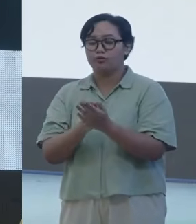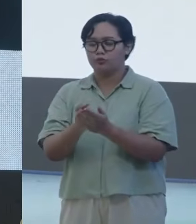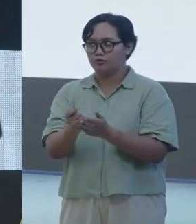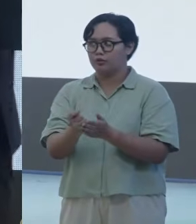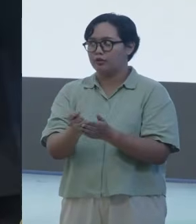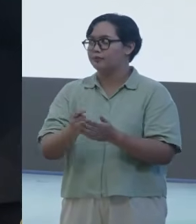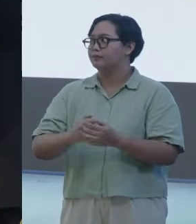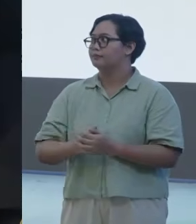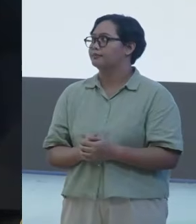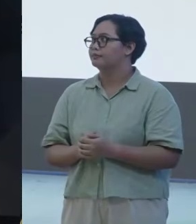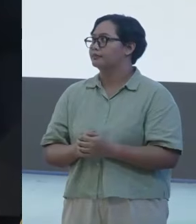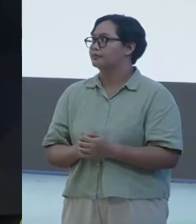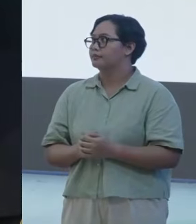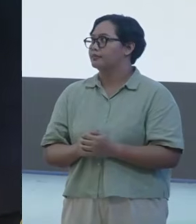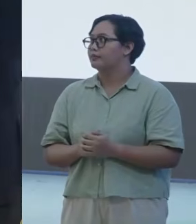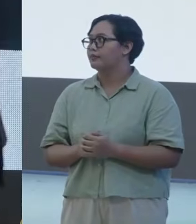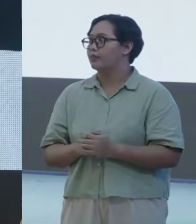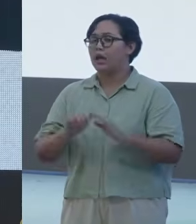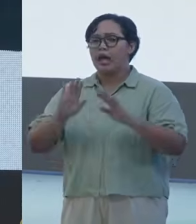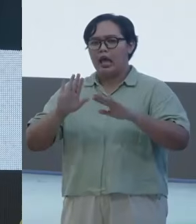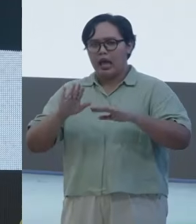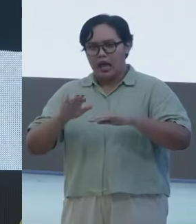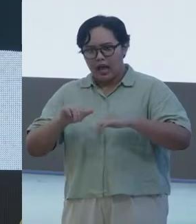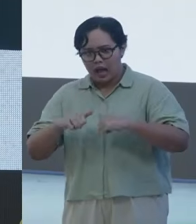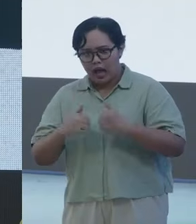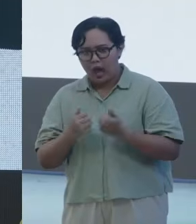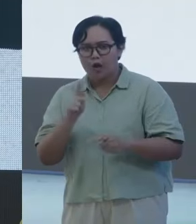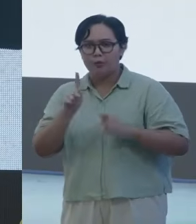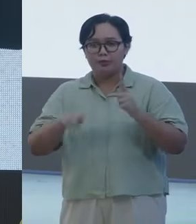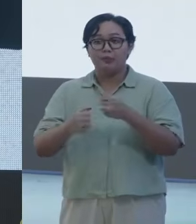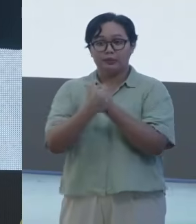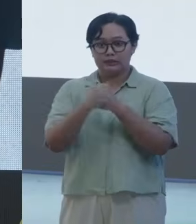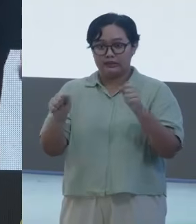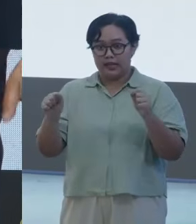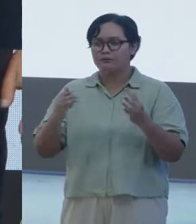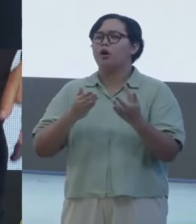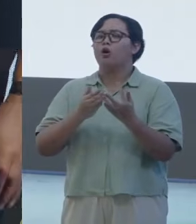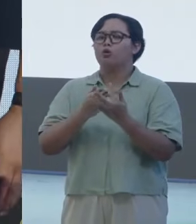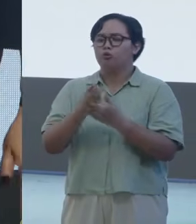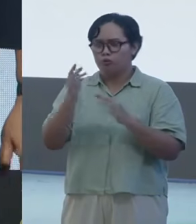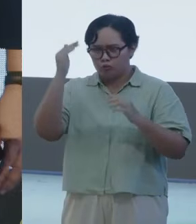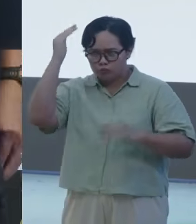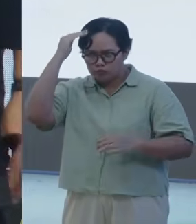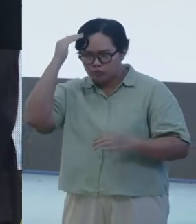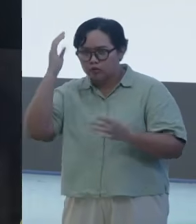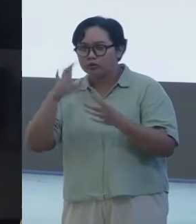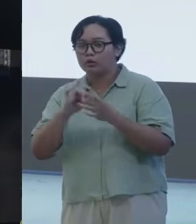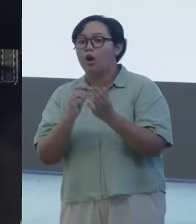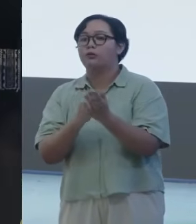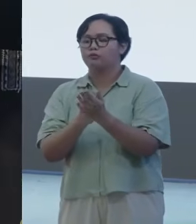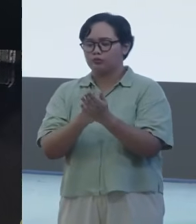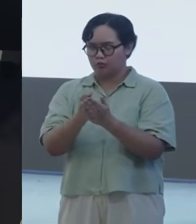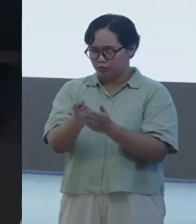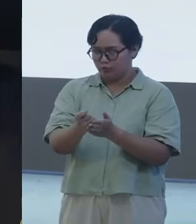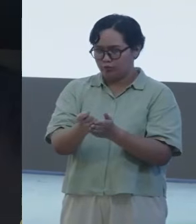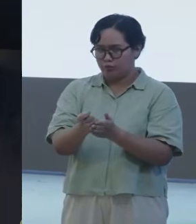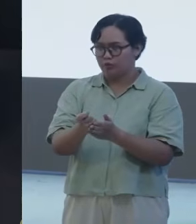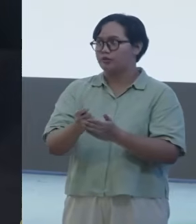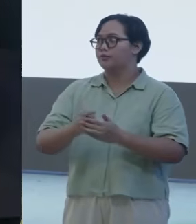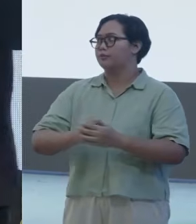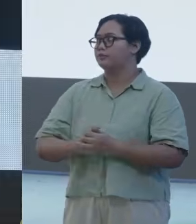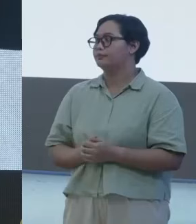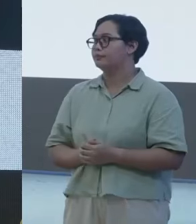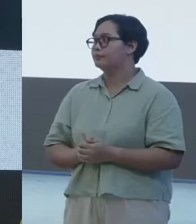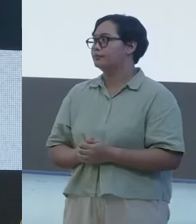Paano naliligtas ng tao? Through a knowledge of the truth. Paano lumalago sa pananampalataya? Through a knowledge of the